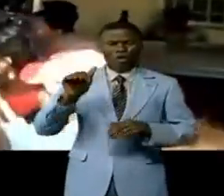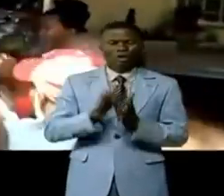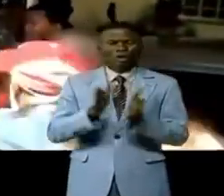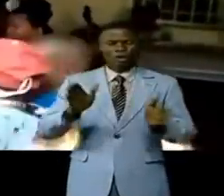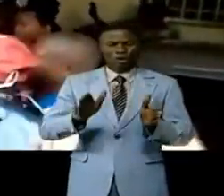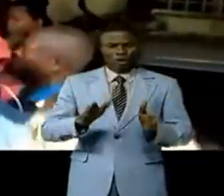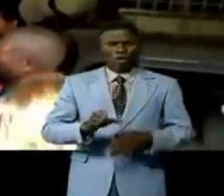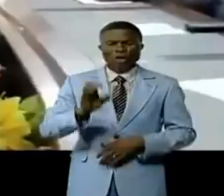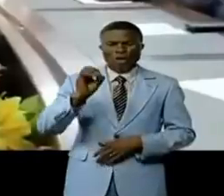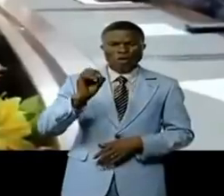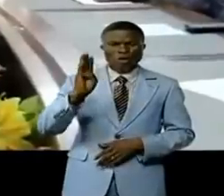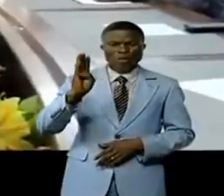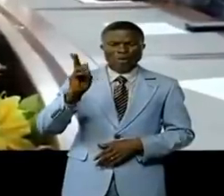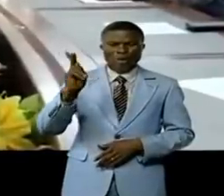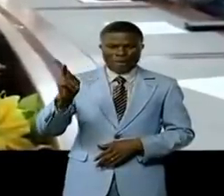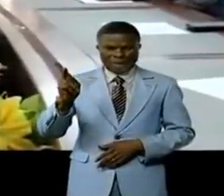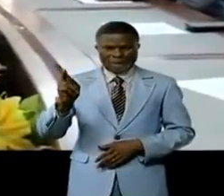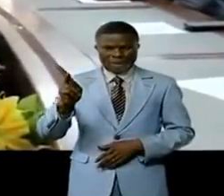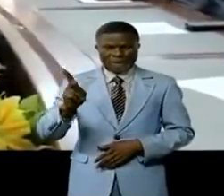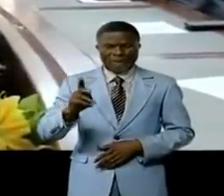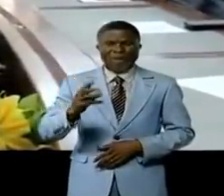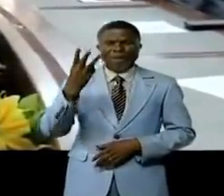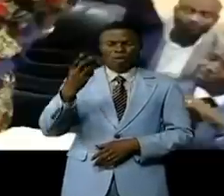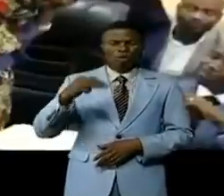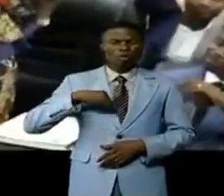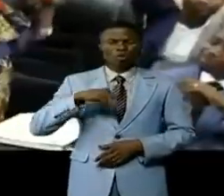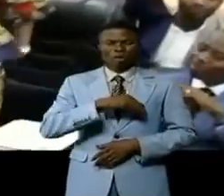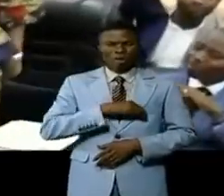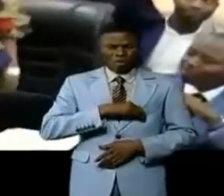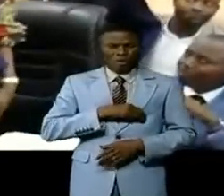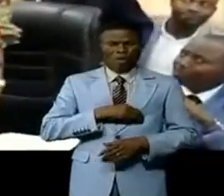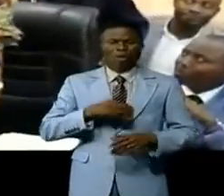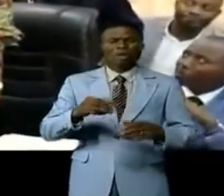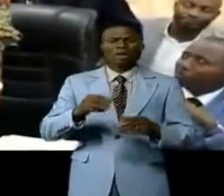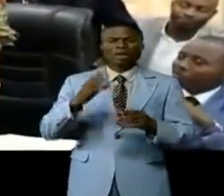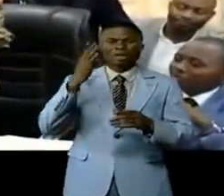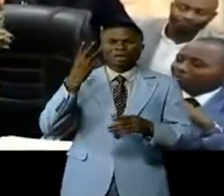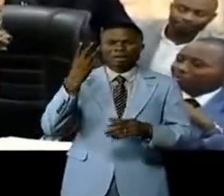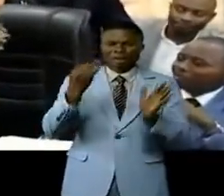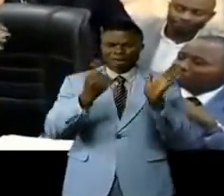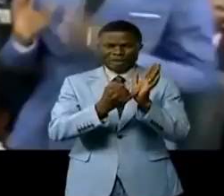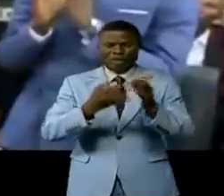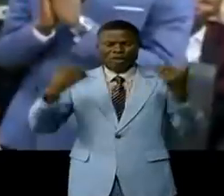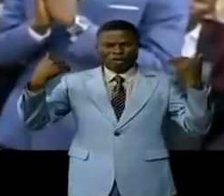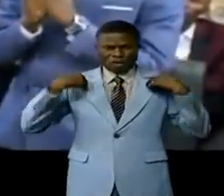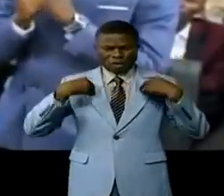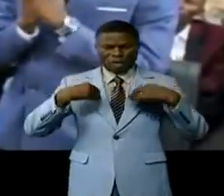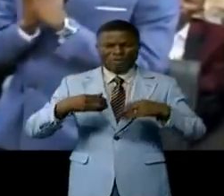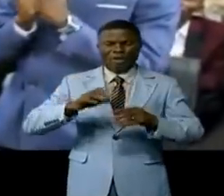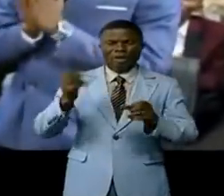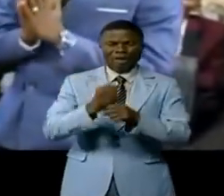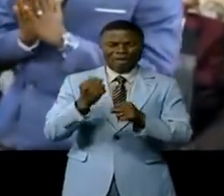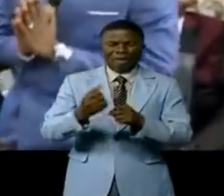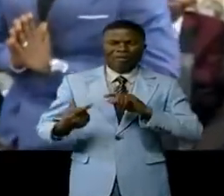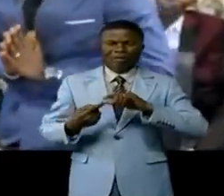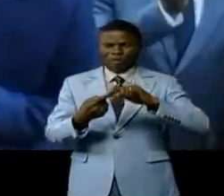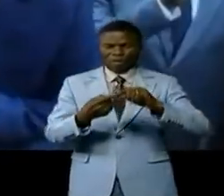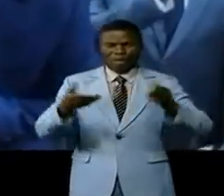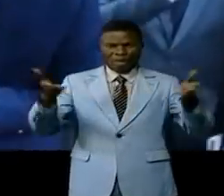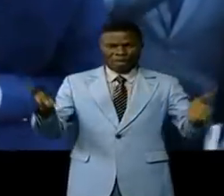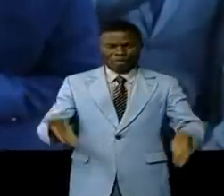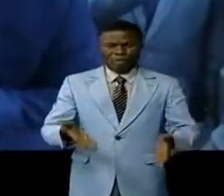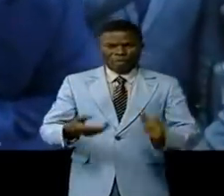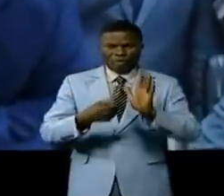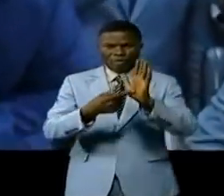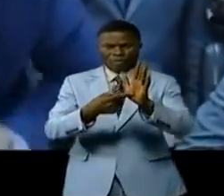de l'OEBK. Elle, comme les trois membres du nouveau comité de gestion et les six chefs des départements et services spécialisés, sont présentés et